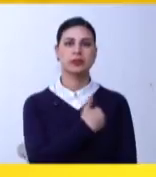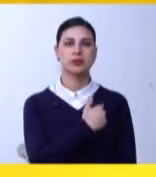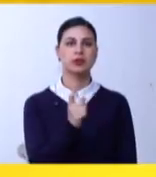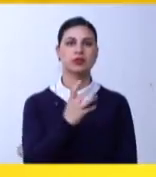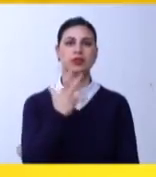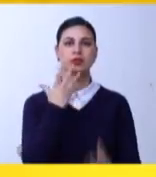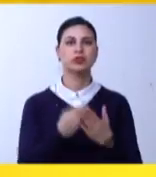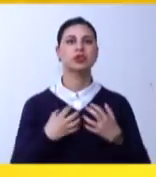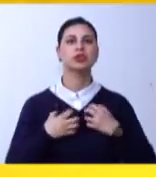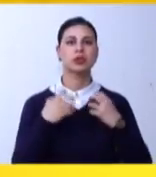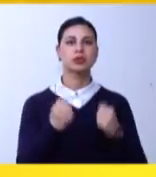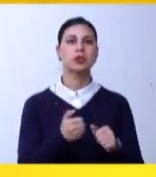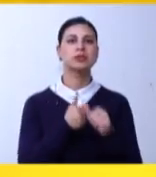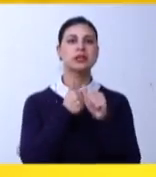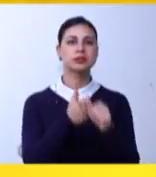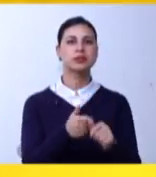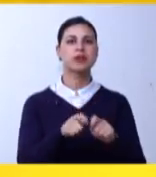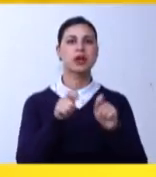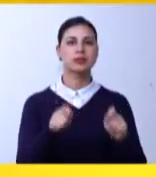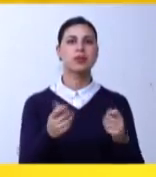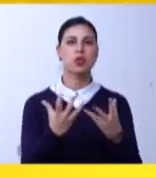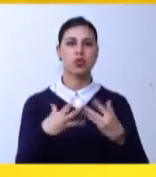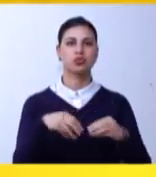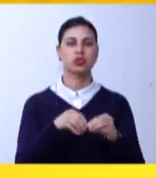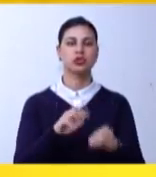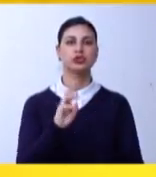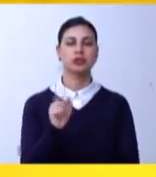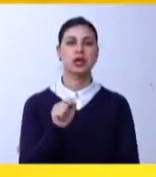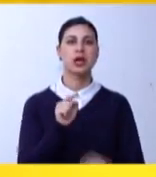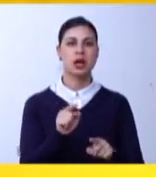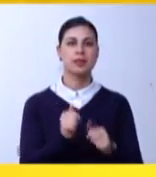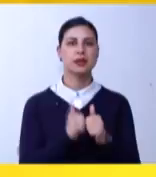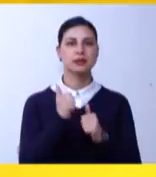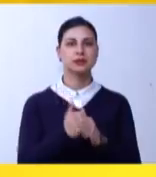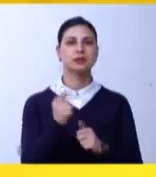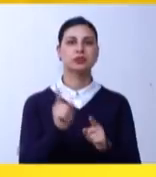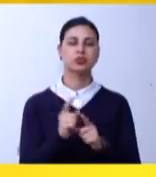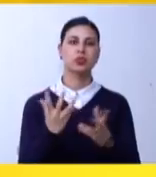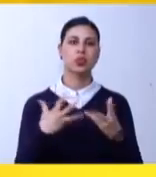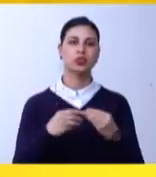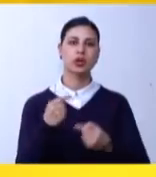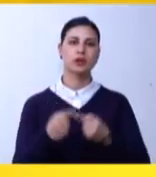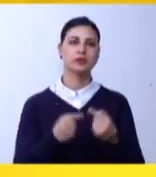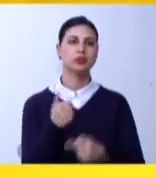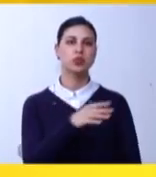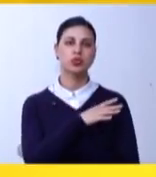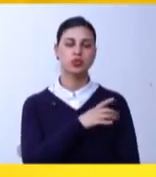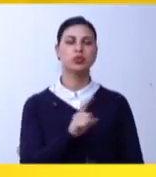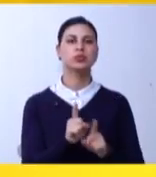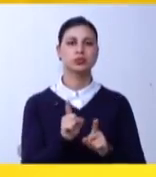ჩვენი ჯანმრთელობის წანამძღვრები ყალიბდება ოჯახში და ამას წინ უძღვის როგორც გენეტიკური წინასწარ განწყობა,